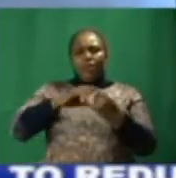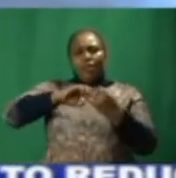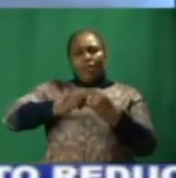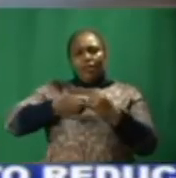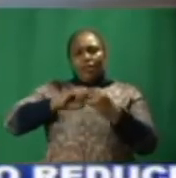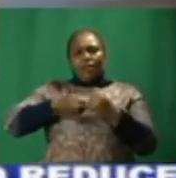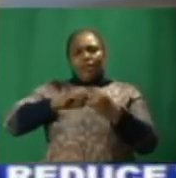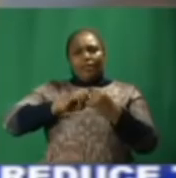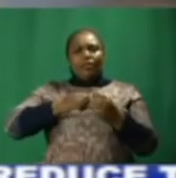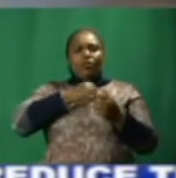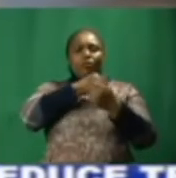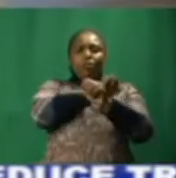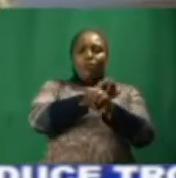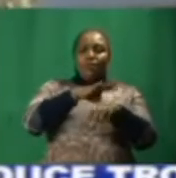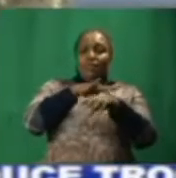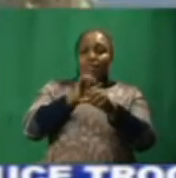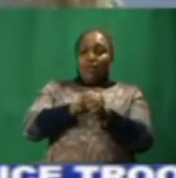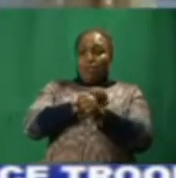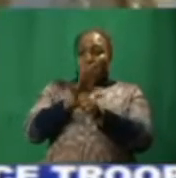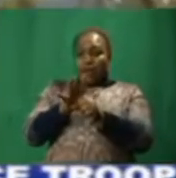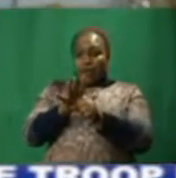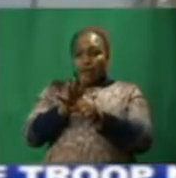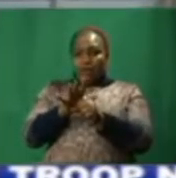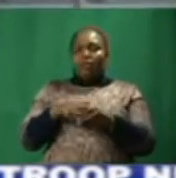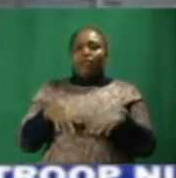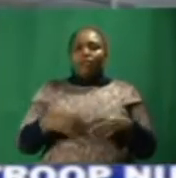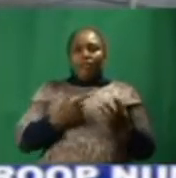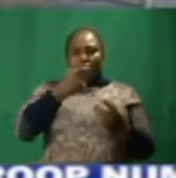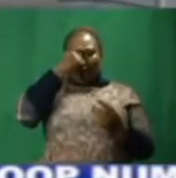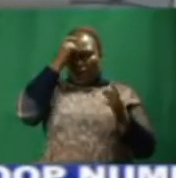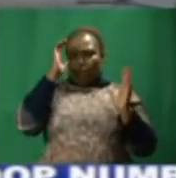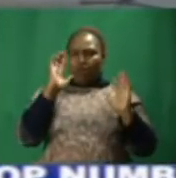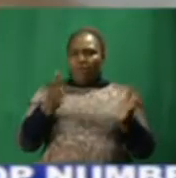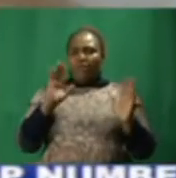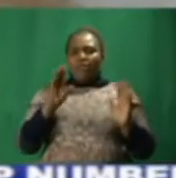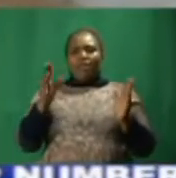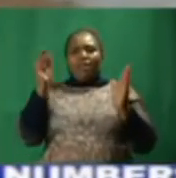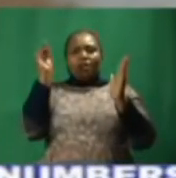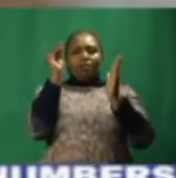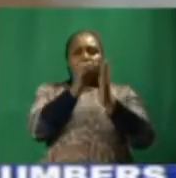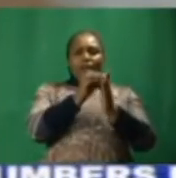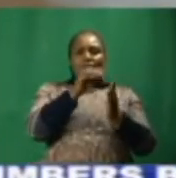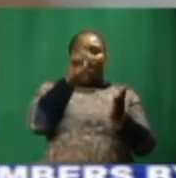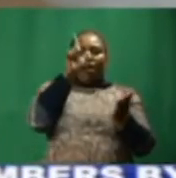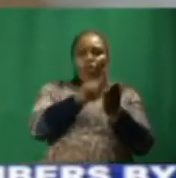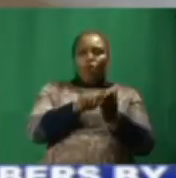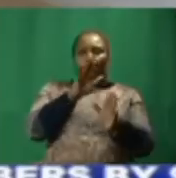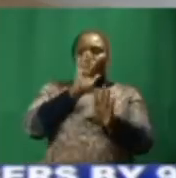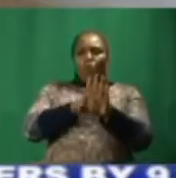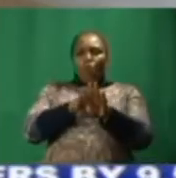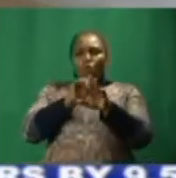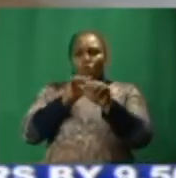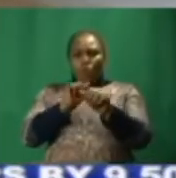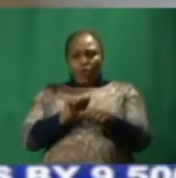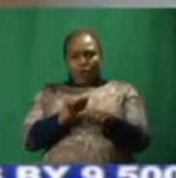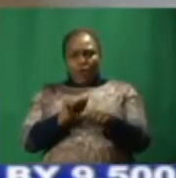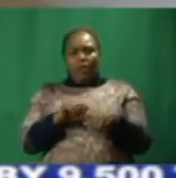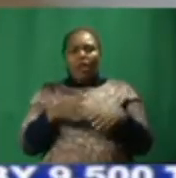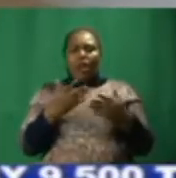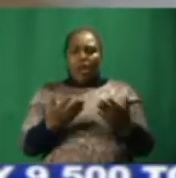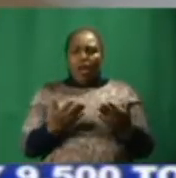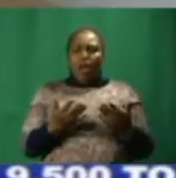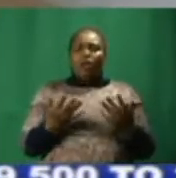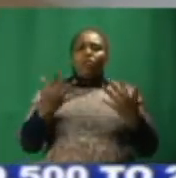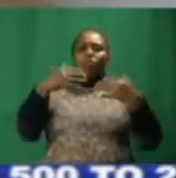umkhuhlane COVID-19 ekuthenini ungasabalali, hulumende washaya umthetho lothi sekutaba bede kuhlangana kwebantu labangetulu kwemashumi